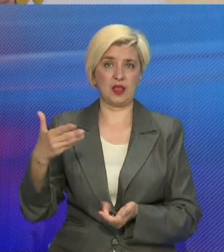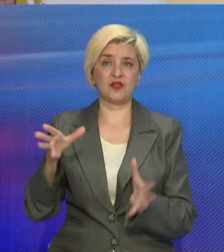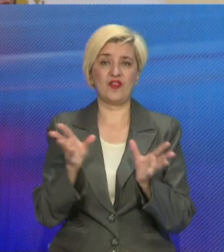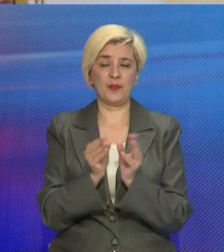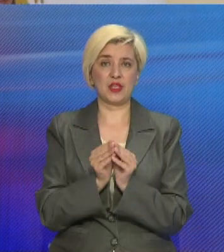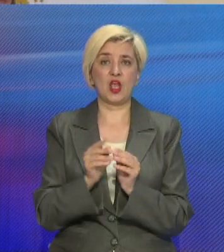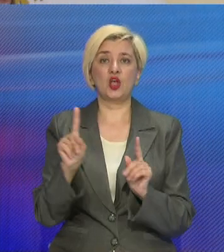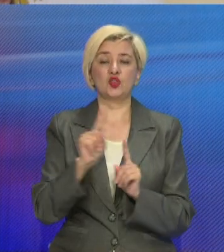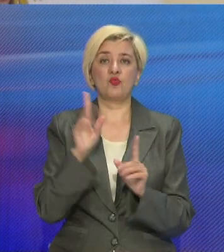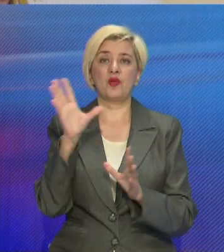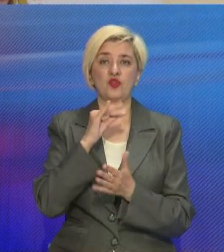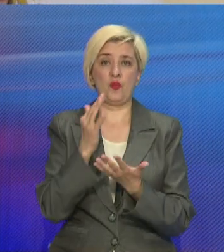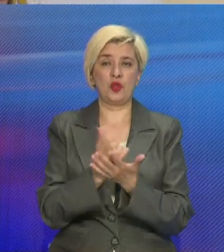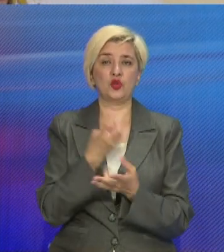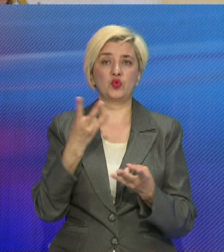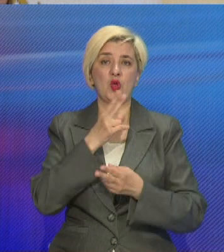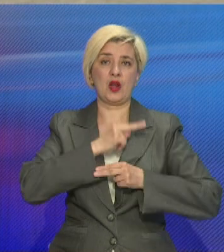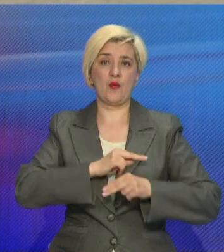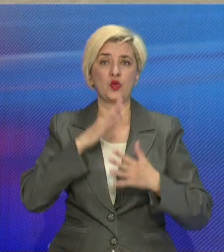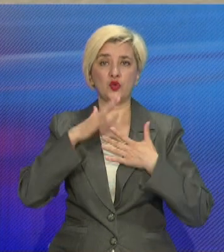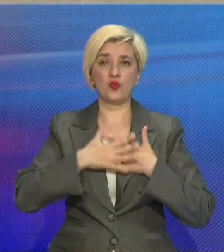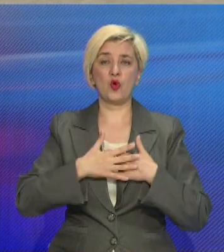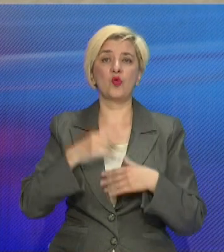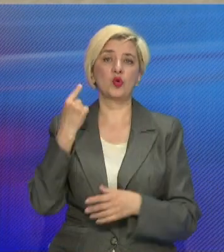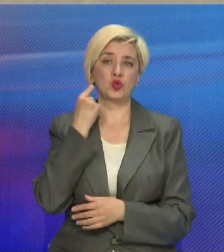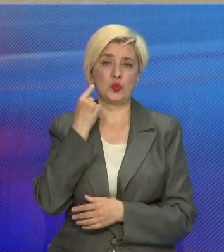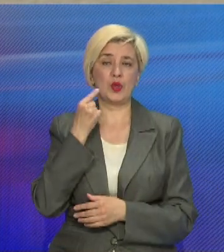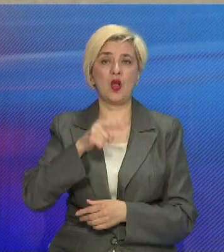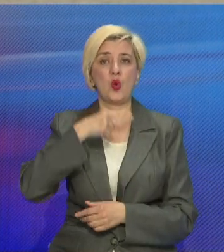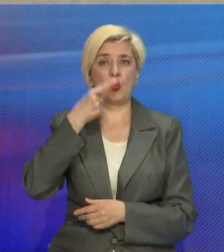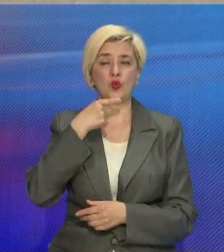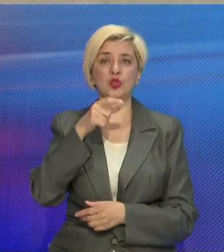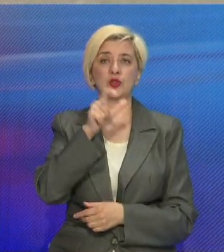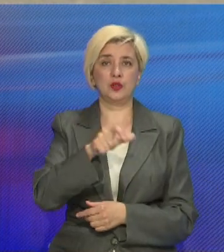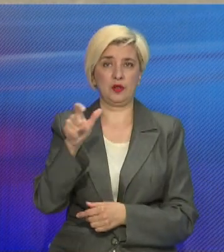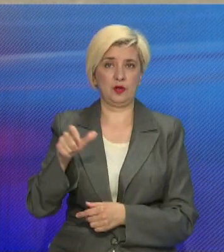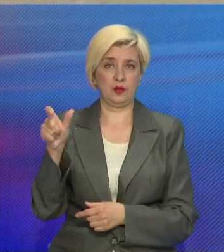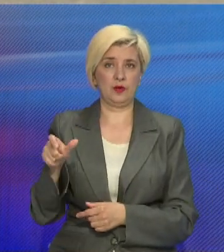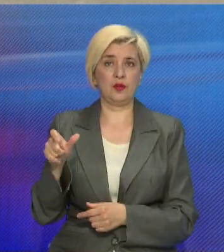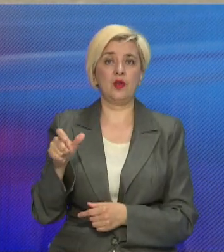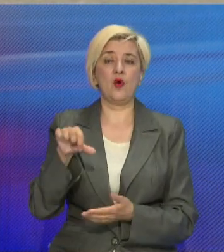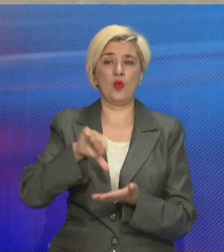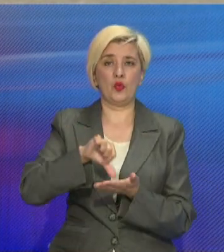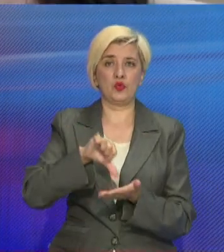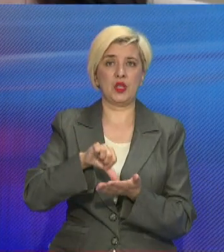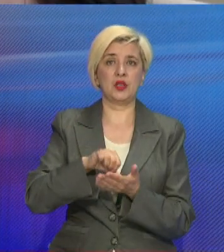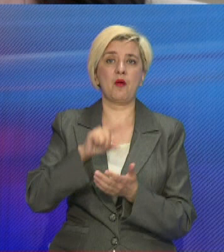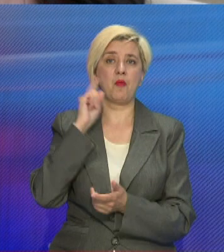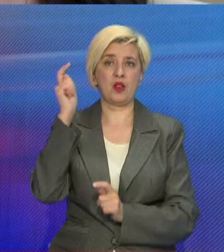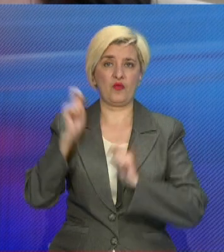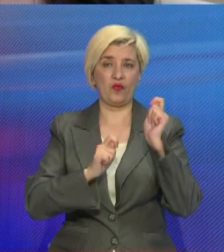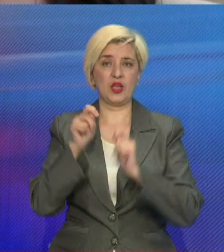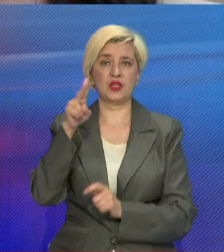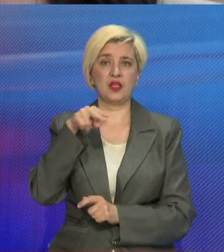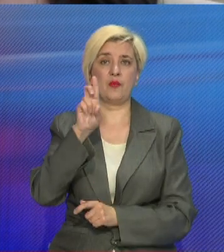атрымлівалася, трэба працаваць з любоўю і сумленна. Гучыць з вуснаў равесніка маладой Беларусі, удзельніка маладзёжнага форуму